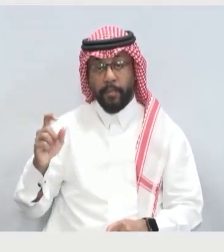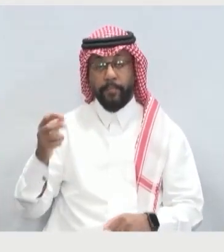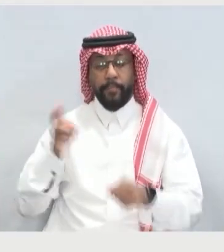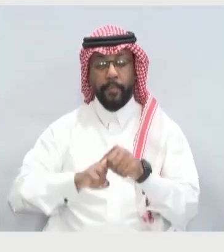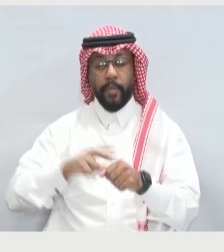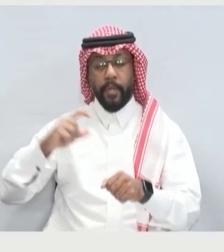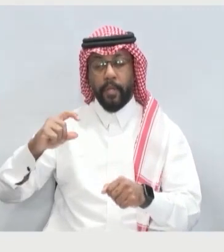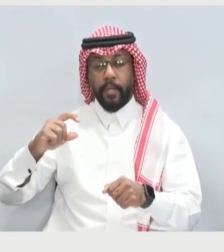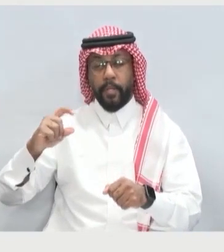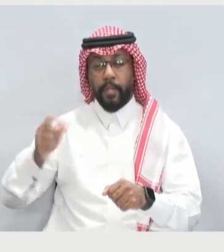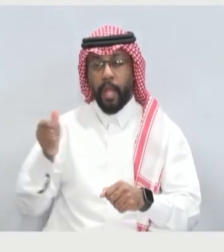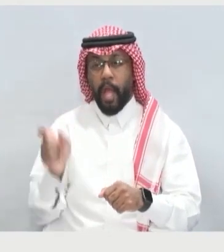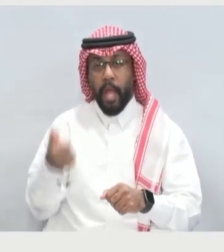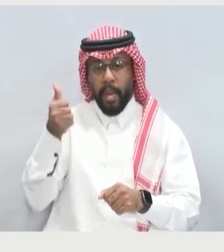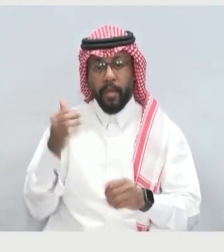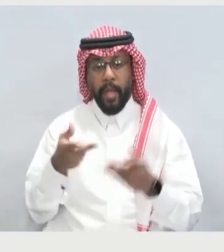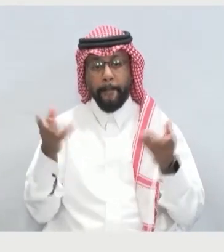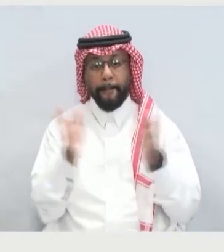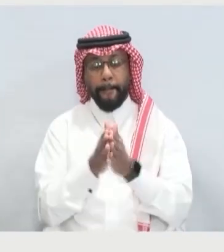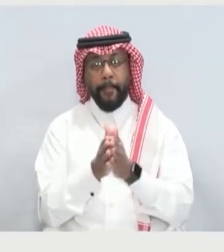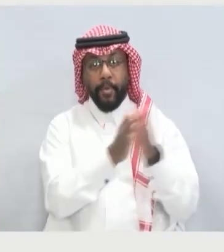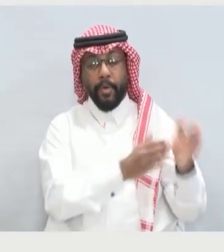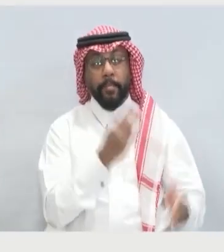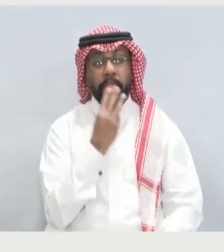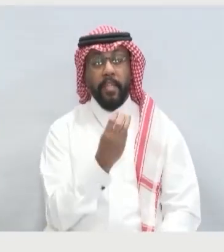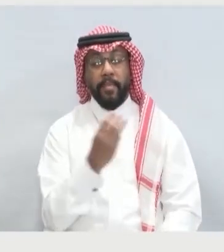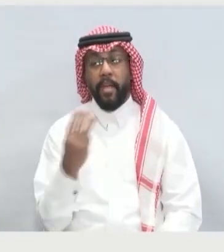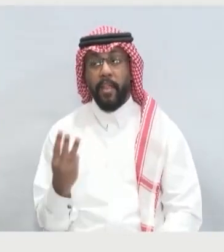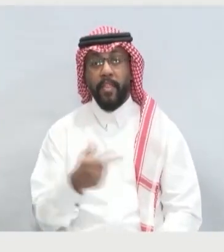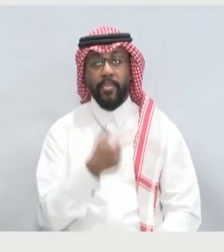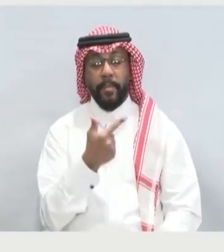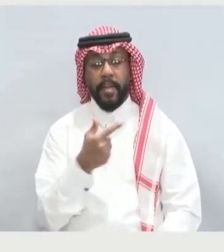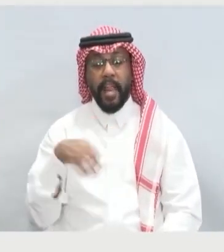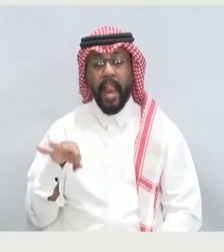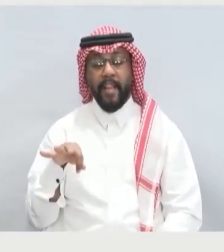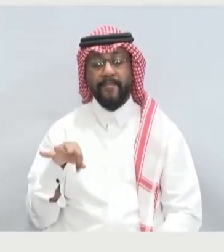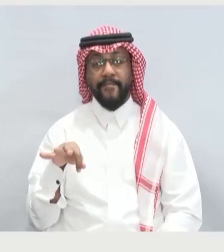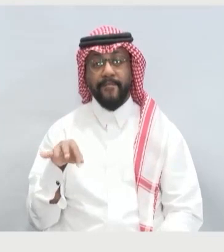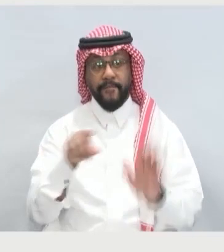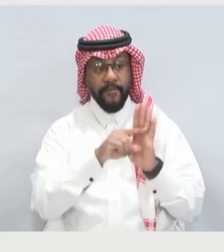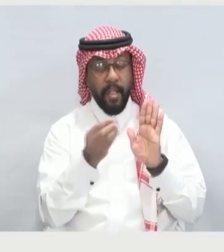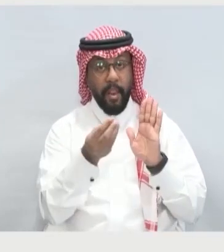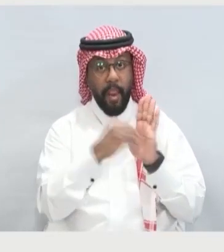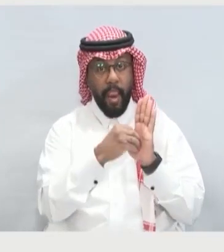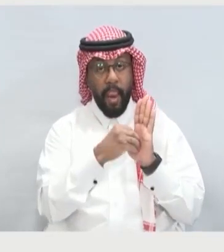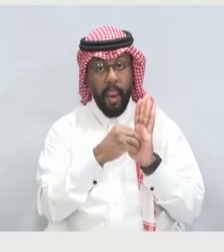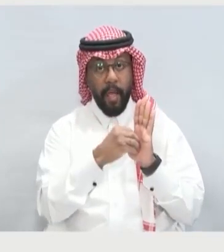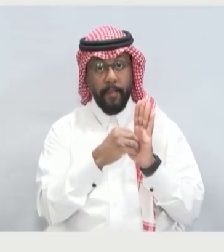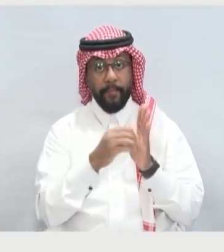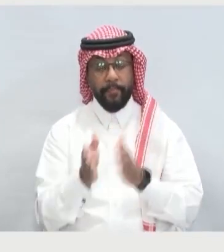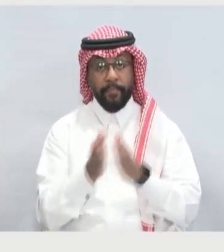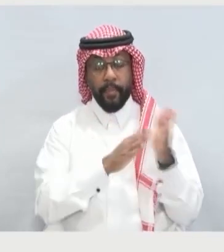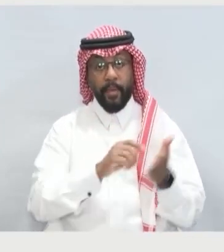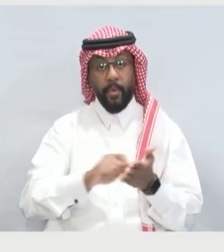للتسويق هي 373 ال ريال اذا الاموال التي لديها في النقديه وكذلك الاوراق قصيره